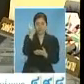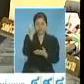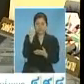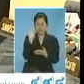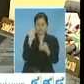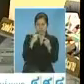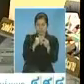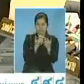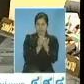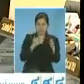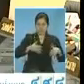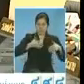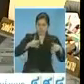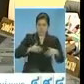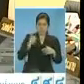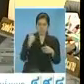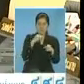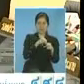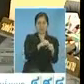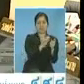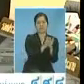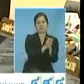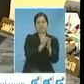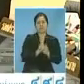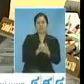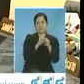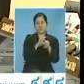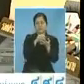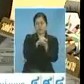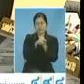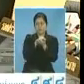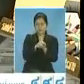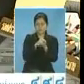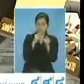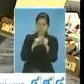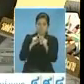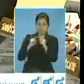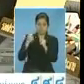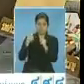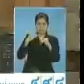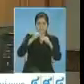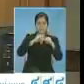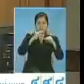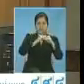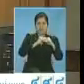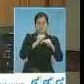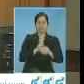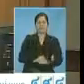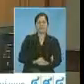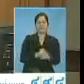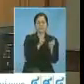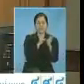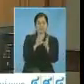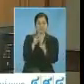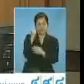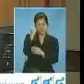ศจากการท่องเที่ยวและการบริการหรือสินค้าอุปโภคบริโภคต่างๆก็จะสูงขึ้นตามไปด้วยค่ะ จากแนวคิดทั้ง